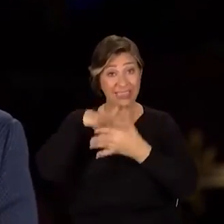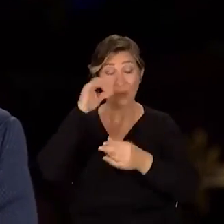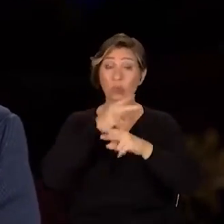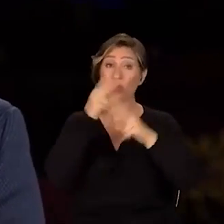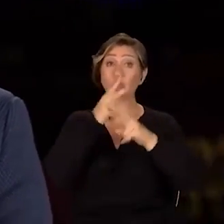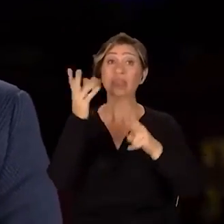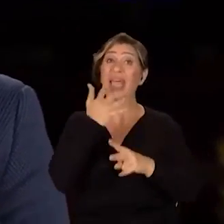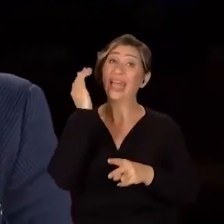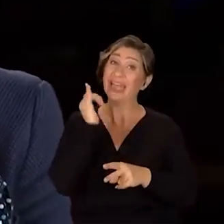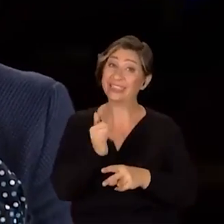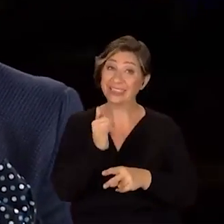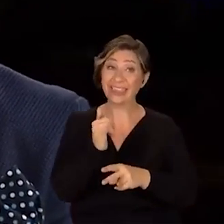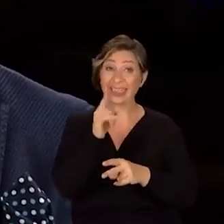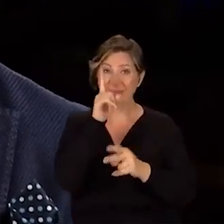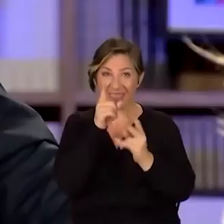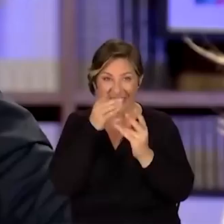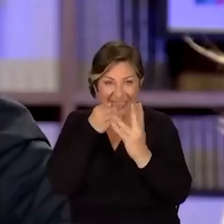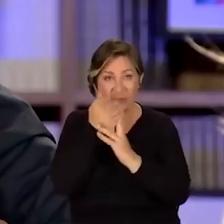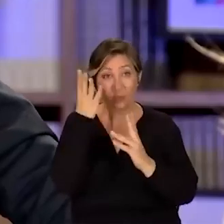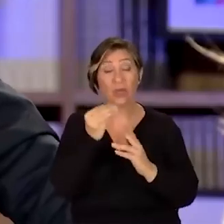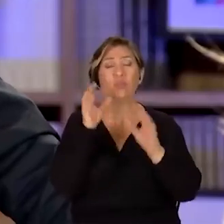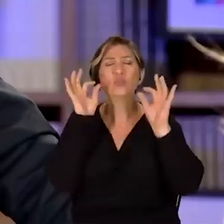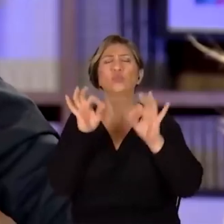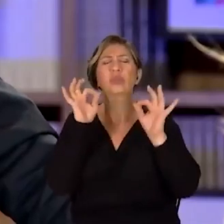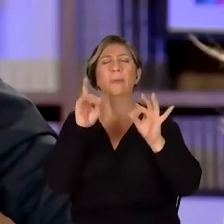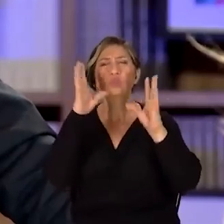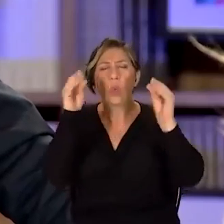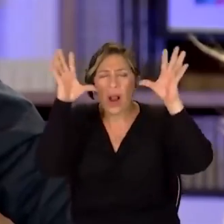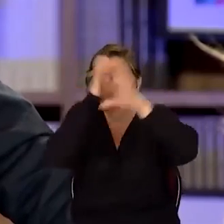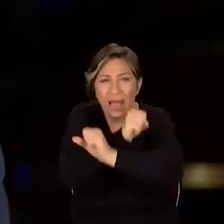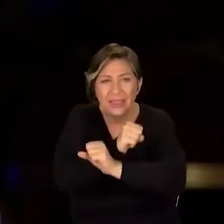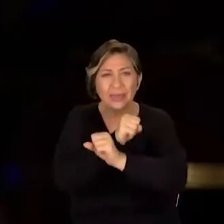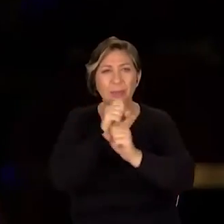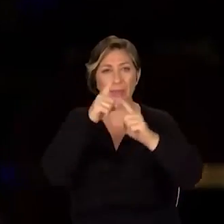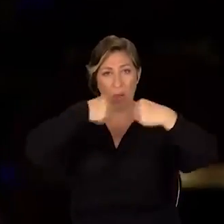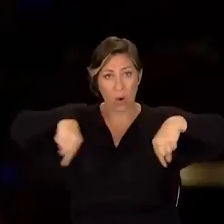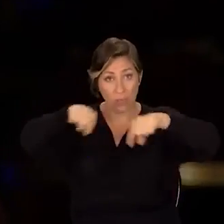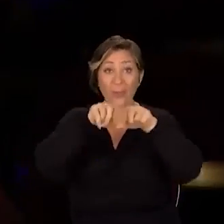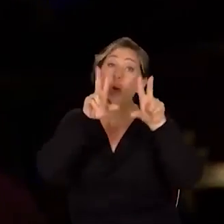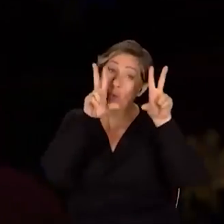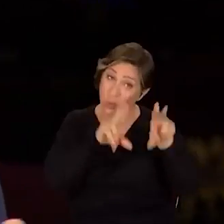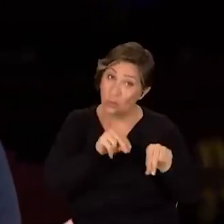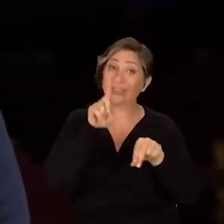gündüz en azından, tam sizin söyleyeceğiniz yere bir giriş olsun, kesinlikle çok karanlık bir ortam tavsiye ediyoruz ki belli oranda